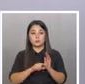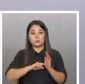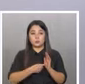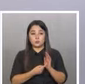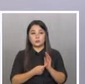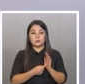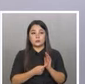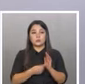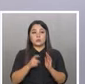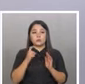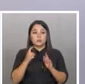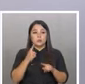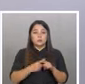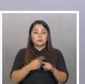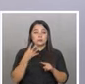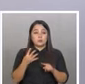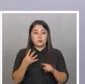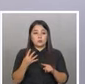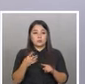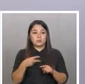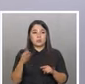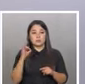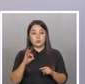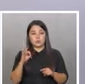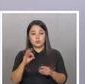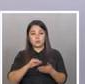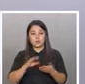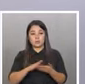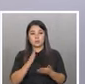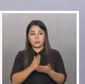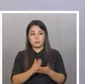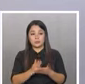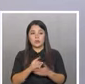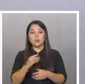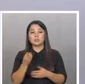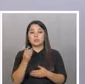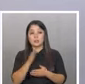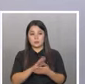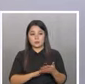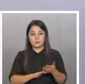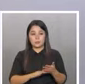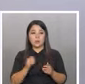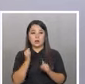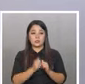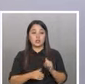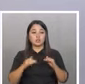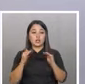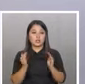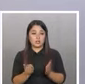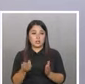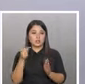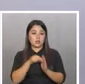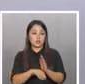көбейтілген x қосылған 4 тең 0 түрінде жазылады. Енді әр жақшадағы